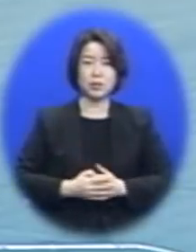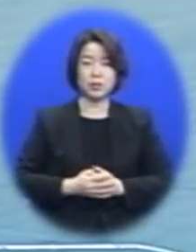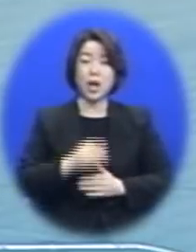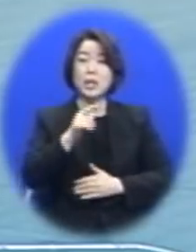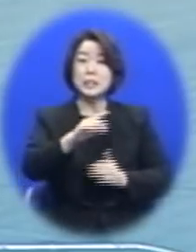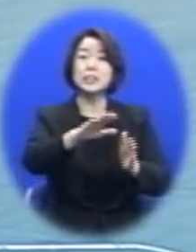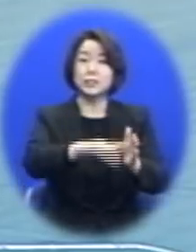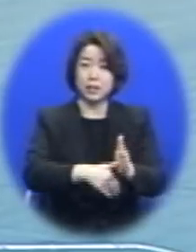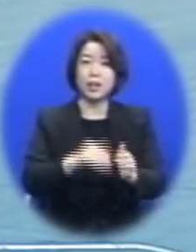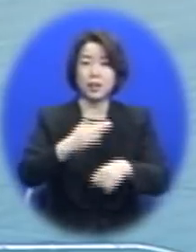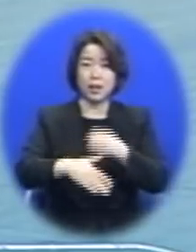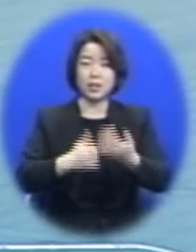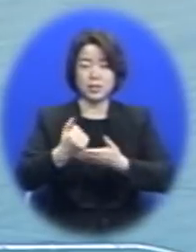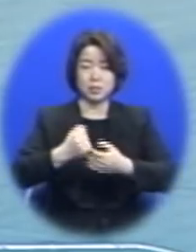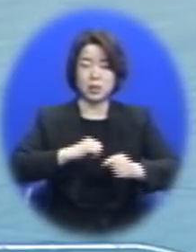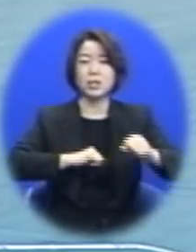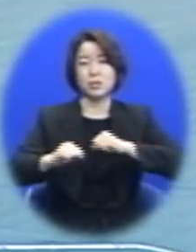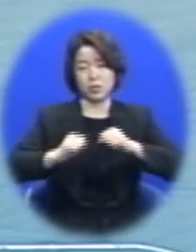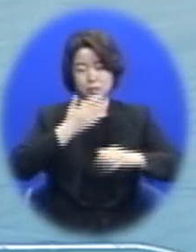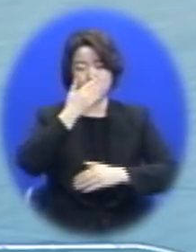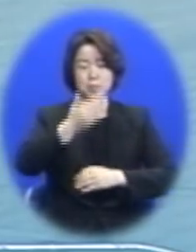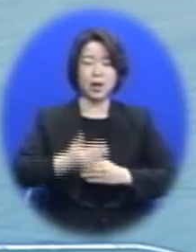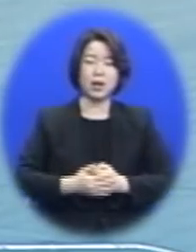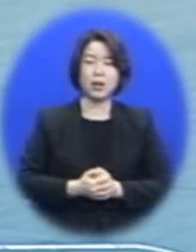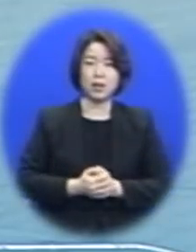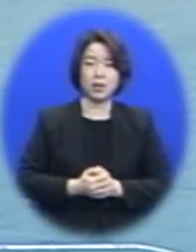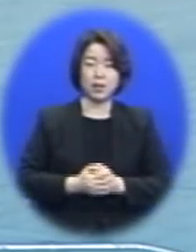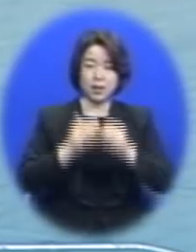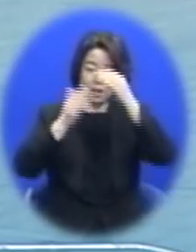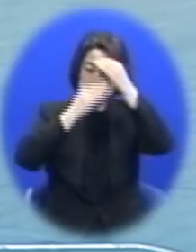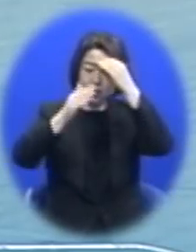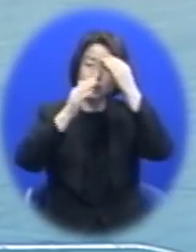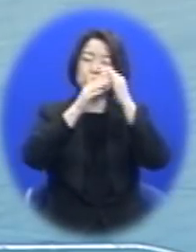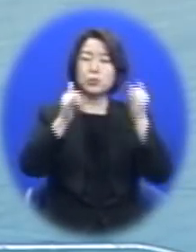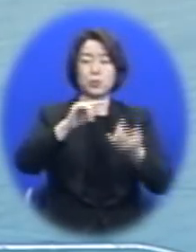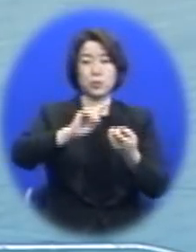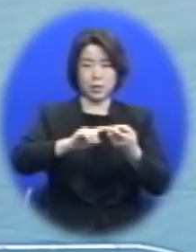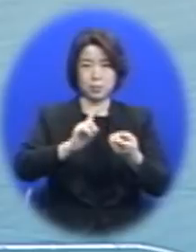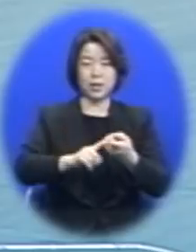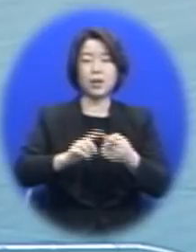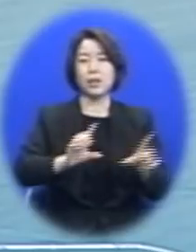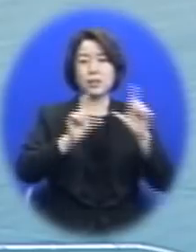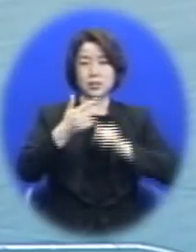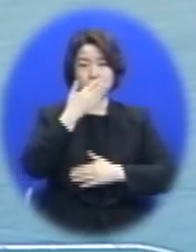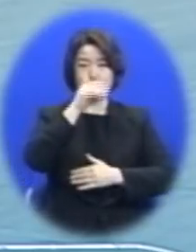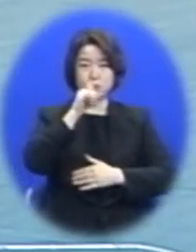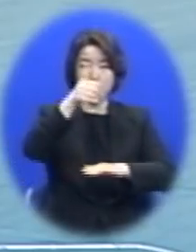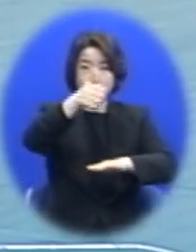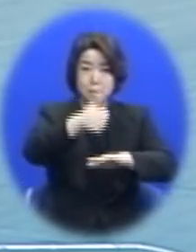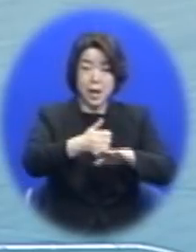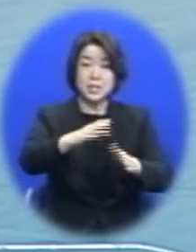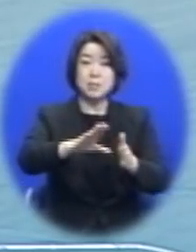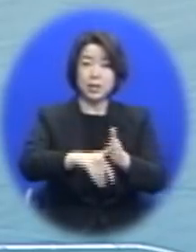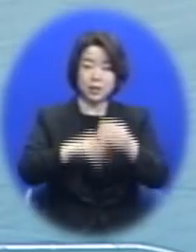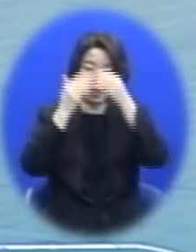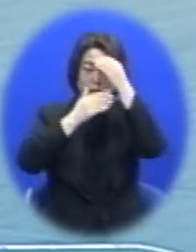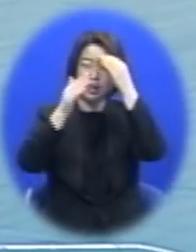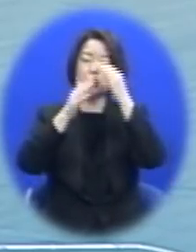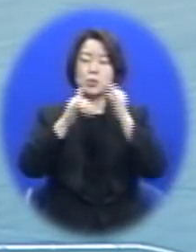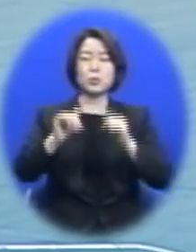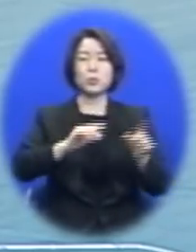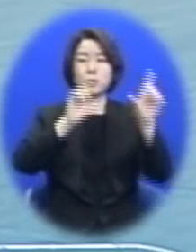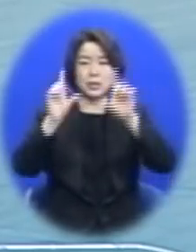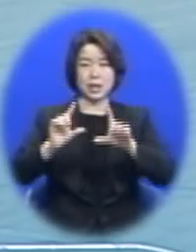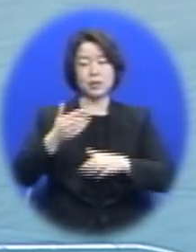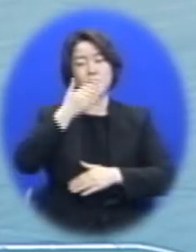그때 하나님이 빌어서 역사하실 수 있어요 성도 답게 살 수 있어요 마지막 때에 성도의 삶을 살아 낼 수가